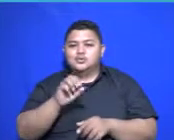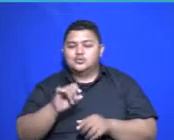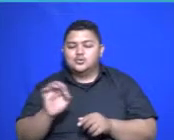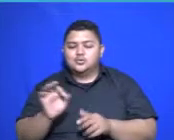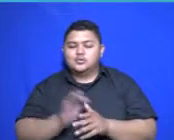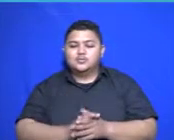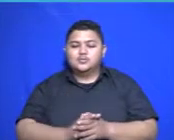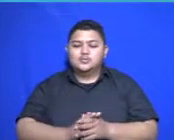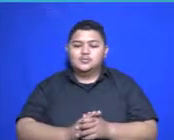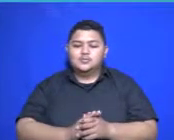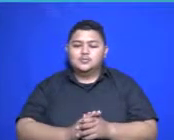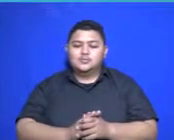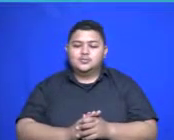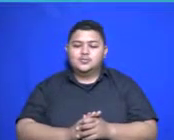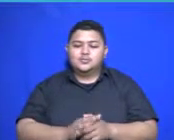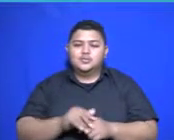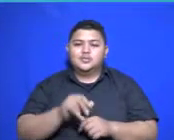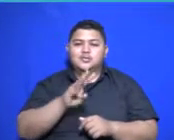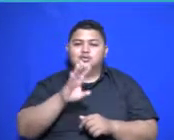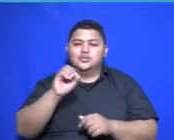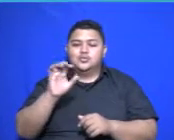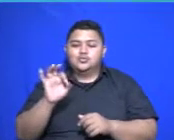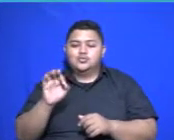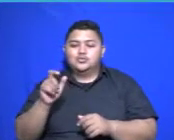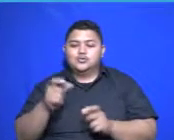melibatkan 65.650 siswa dan